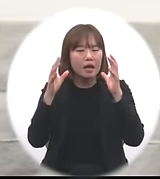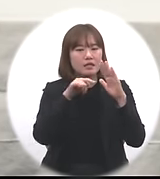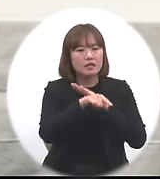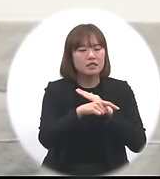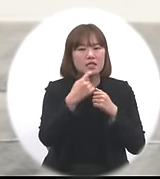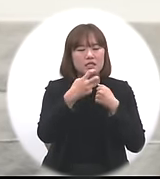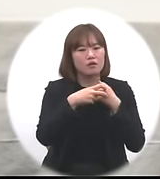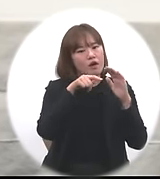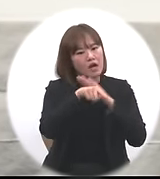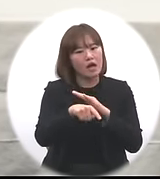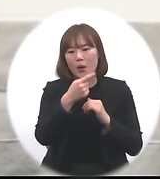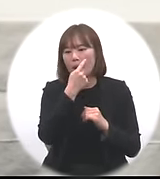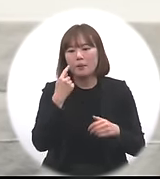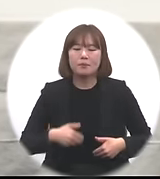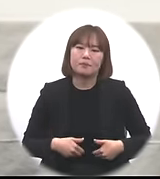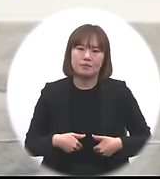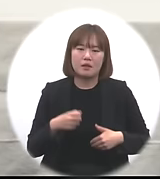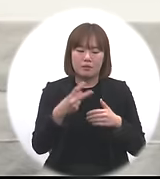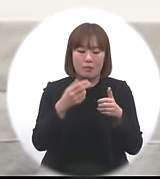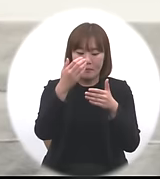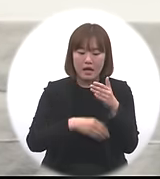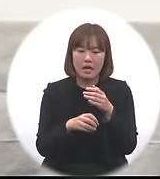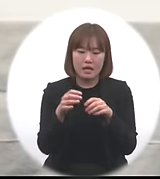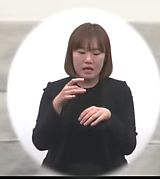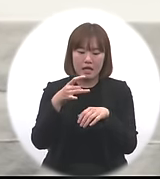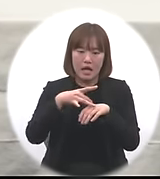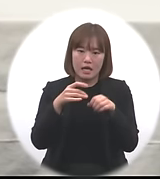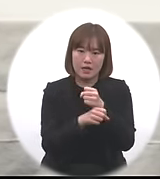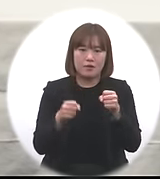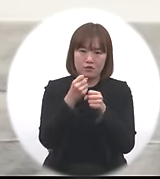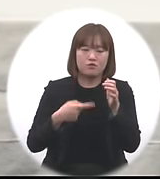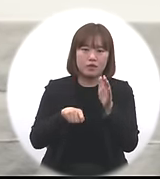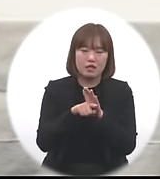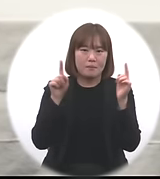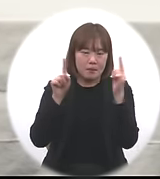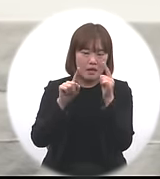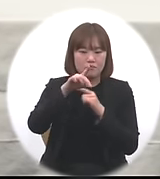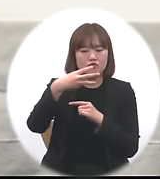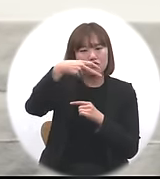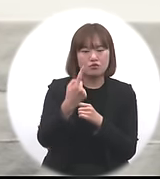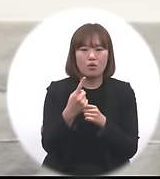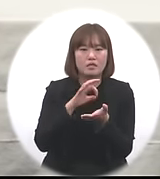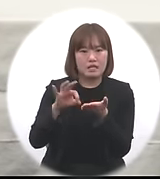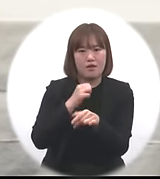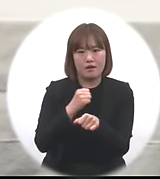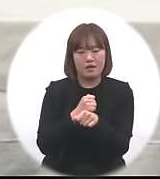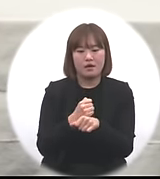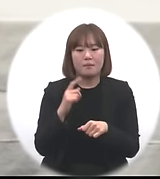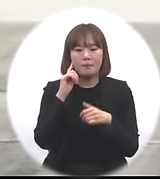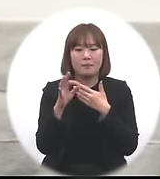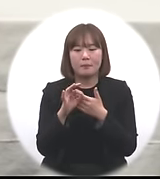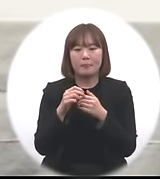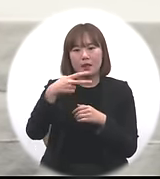된다는 거. 그리고는 빠져나간 칼슘을 다시 보충하기 위해서 불소 치약을 매일 쓰고 그거 가지고 부족하다 그러면 치과에서 불소